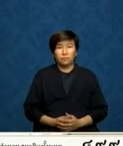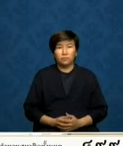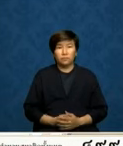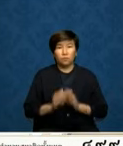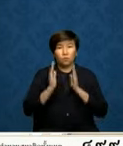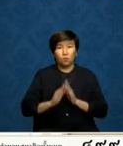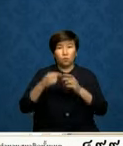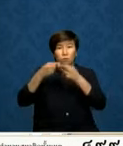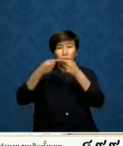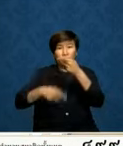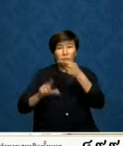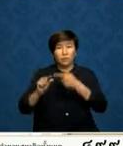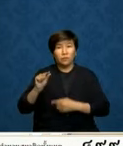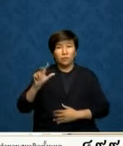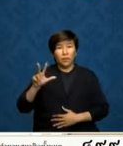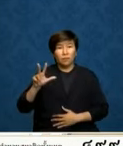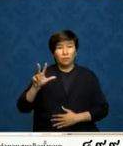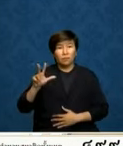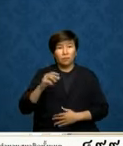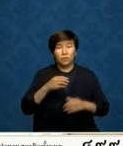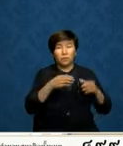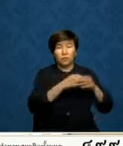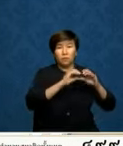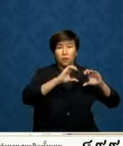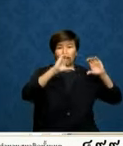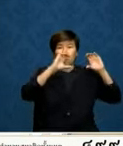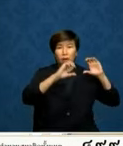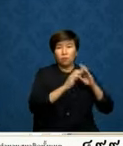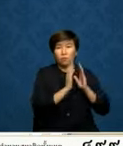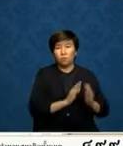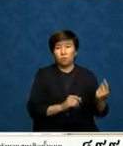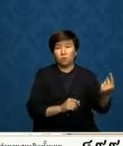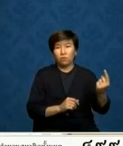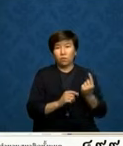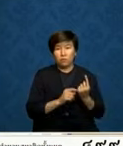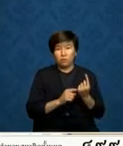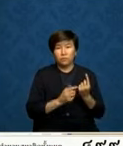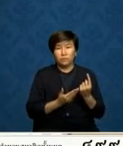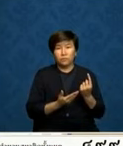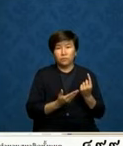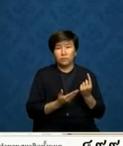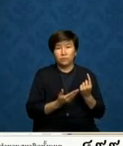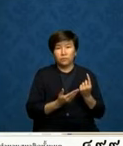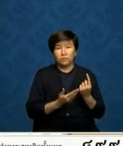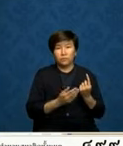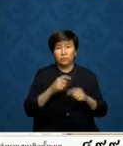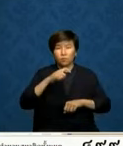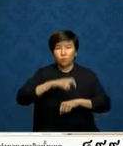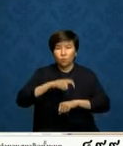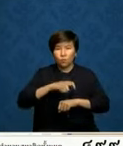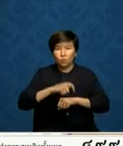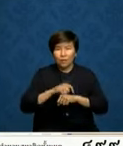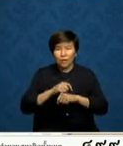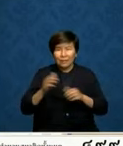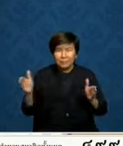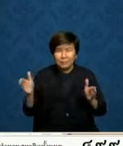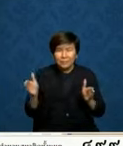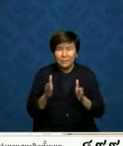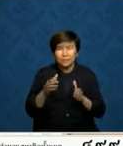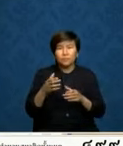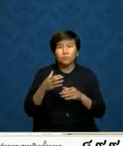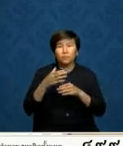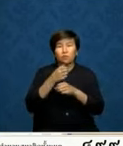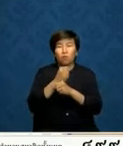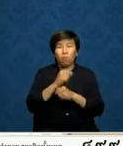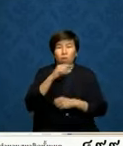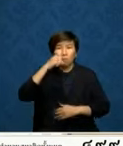ท่านนะครับวันนี้นะครับทางรัฐบาลก็มีอยู่ท่านหนึ่งนะครับก็ขอให้กระชับแล้วก็อย่าซ้ำวนเวียนซ้ำซ